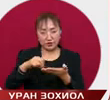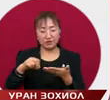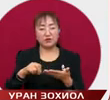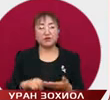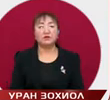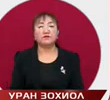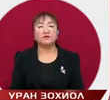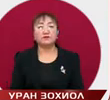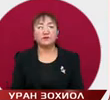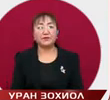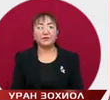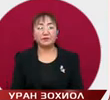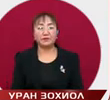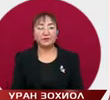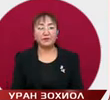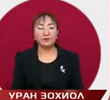Зохиолын үг хэллэгээр батлан бичнэ.